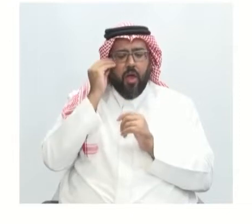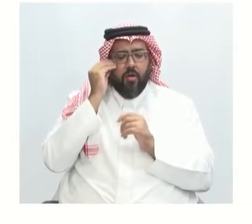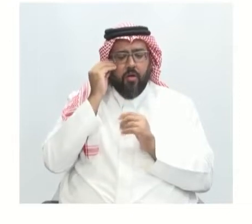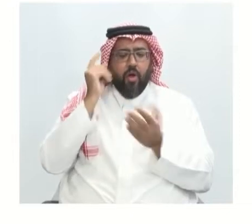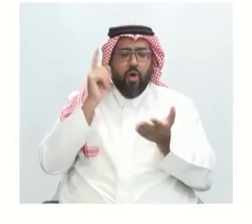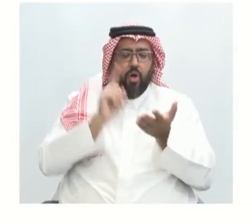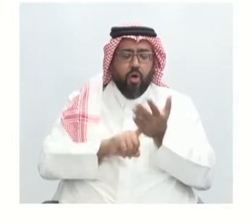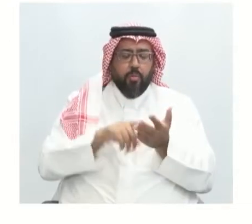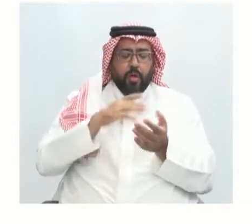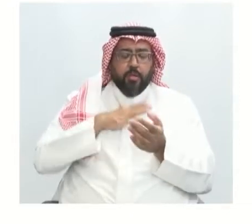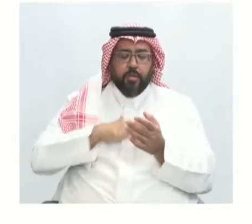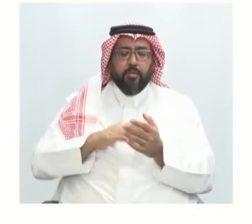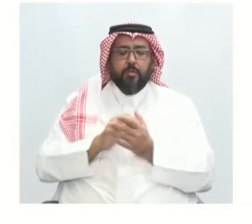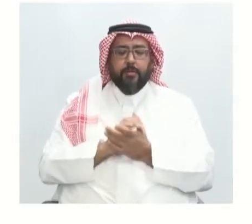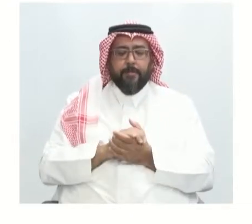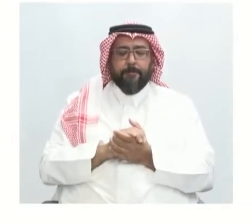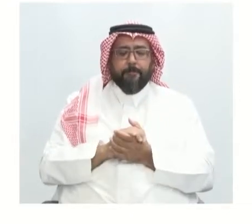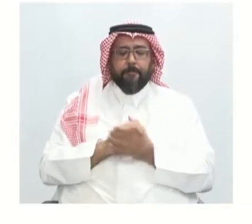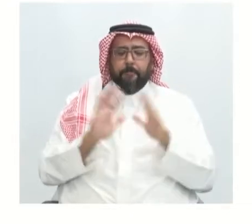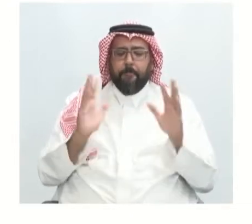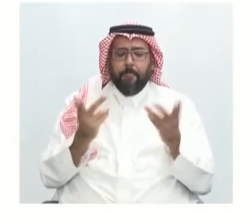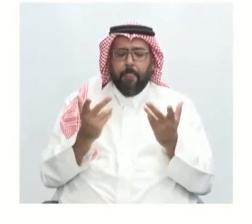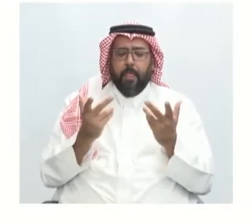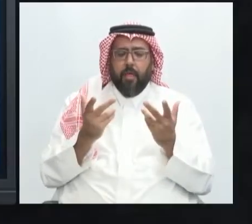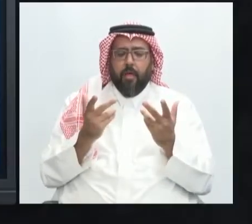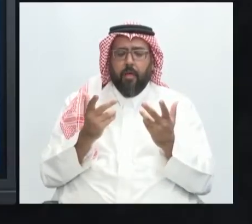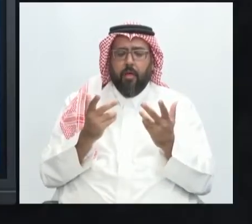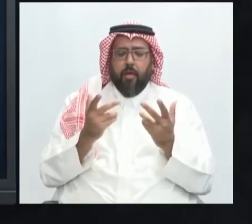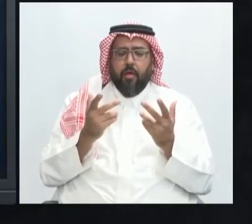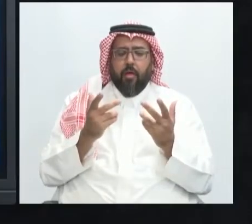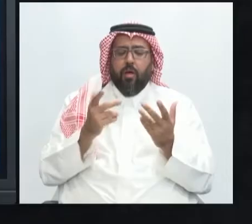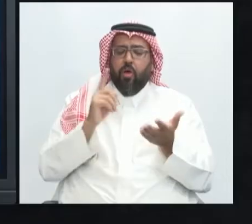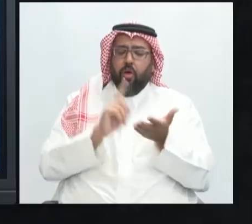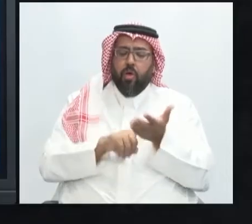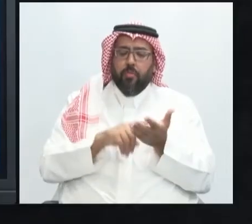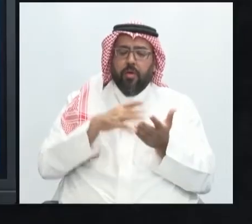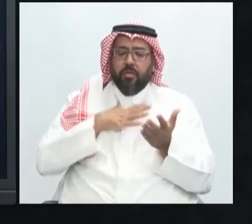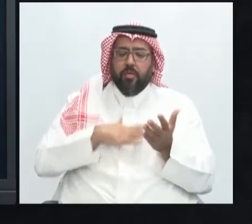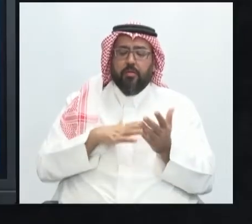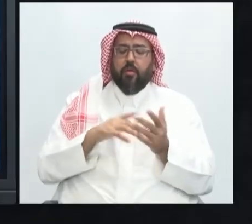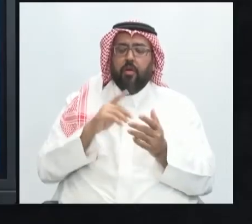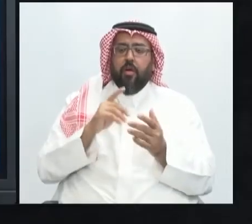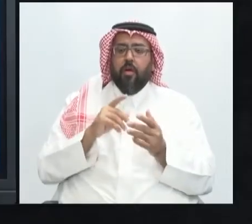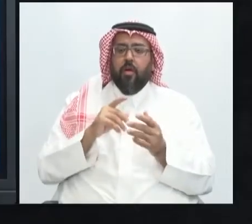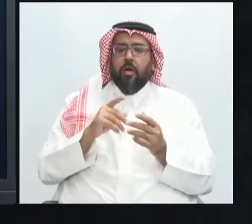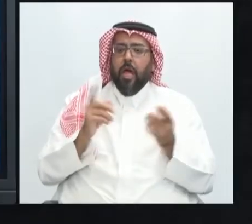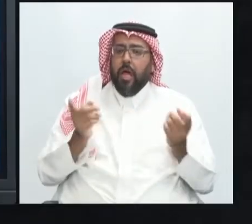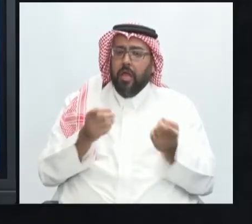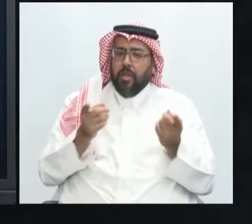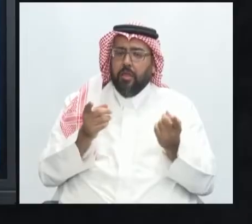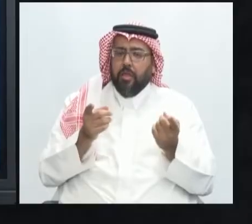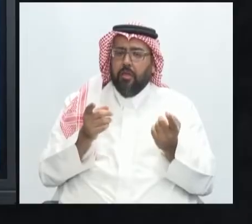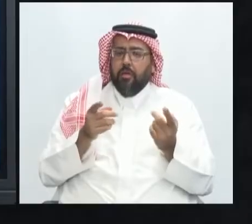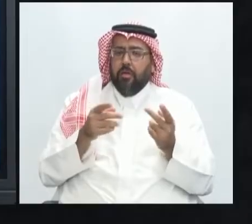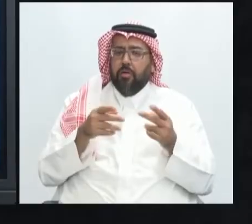حكم الصبر ما حكم الصبر هل هو واجب هل هو مستحب